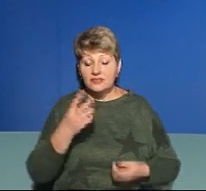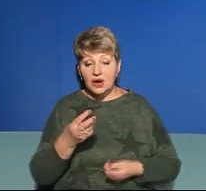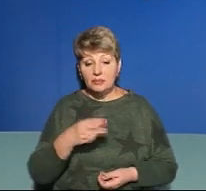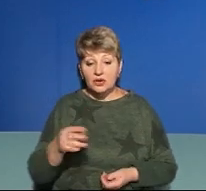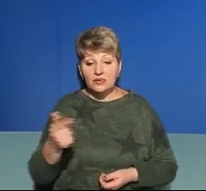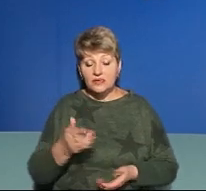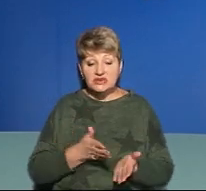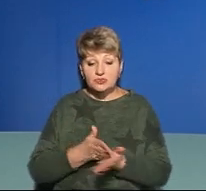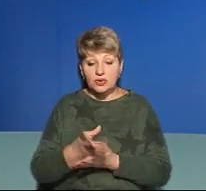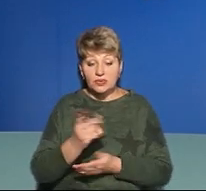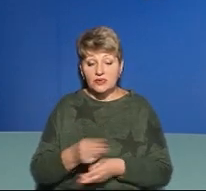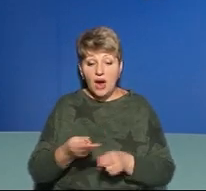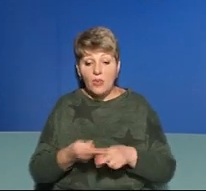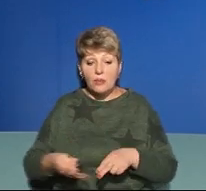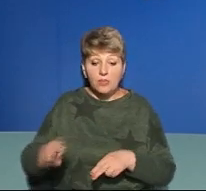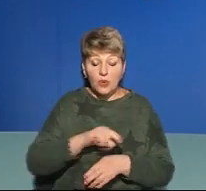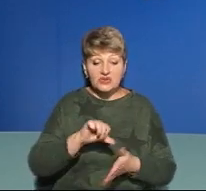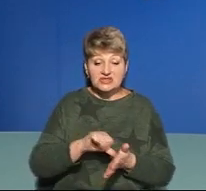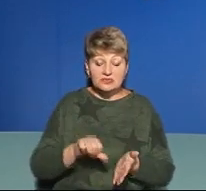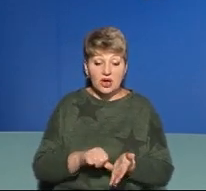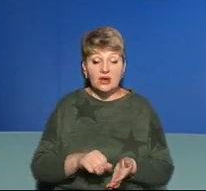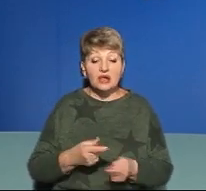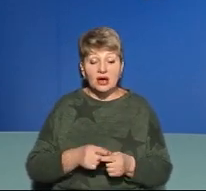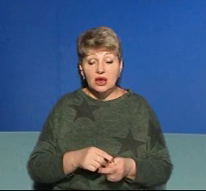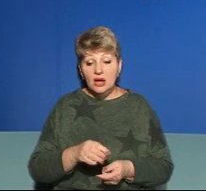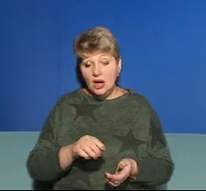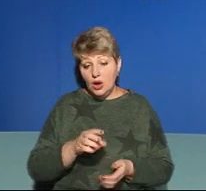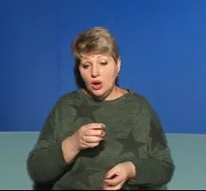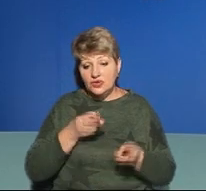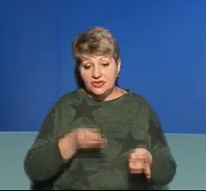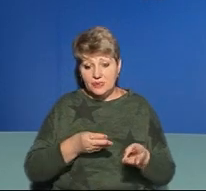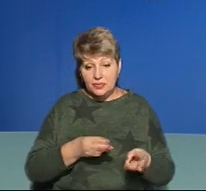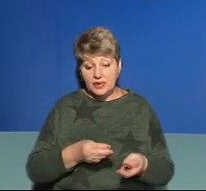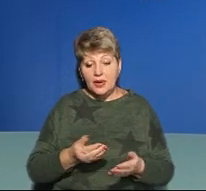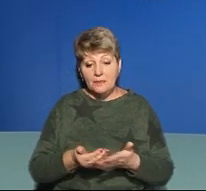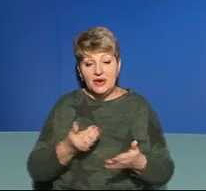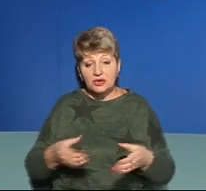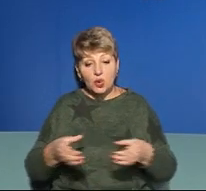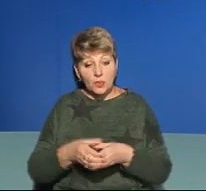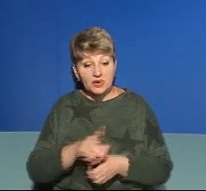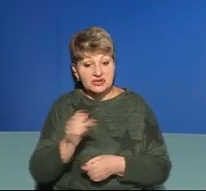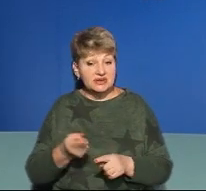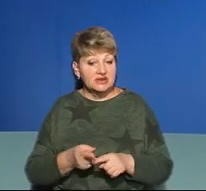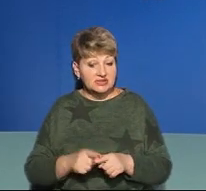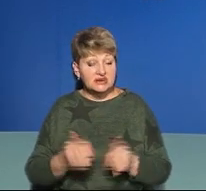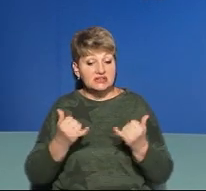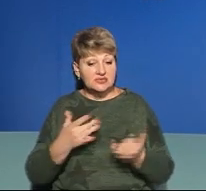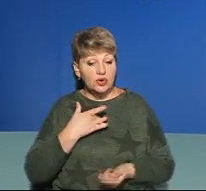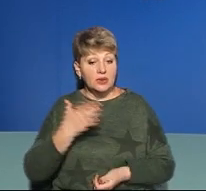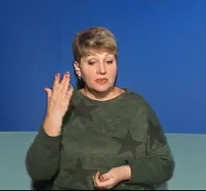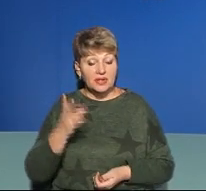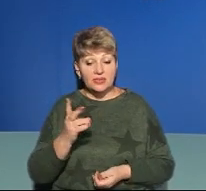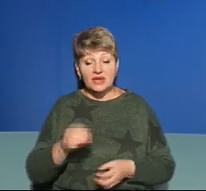2 мільйони гривень спрямували на погашення боргу Сміла Комунтеплоенерго перед компанією «Нафтогаз». За це сьогодні проголосували